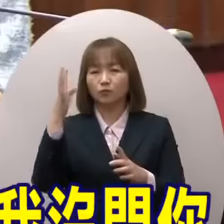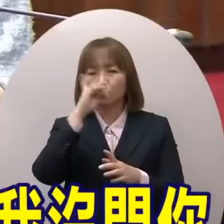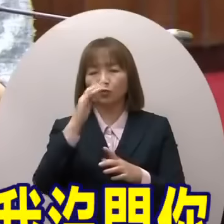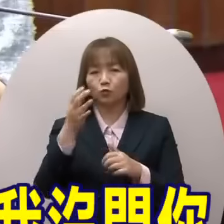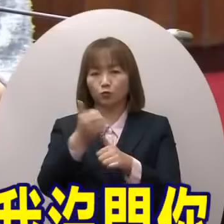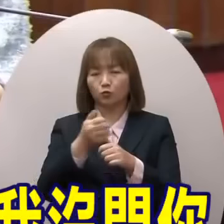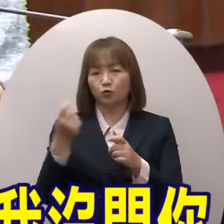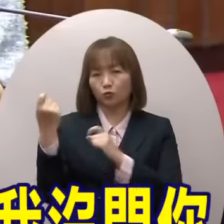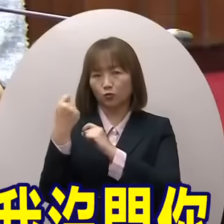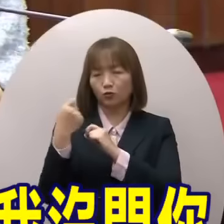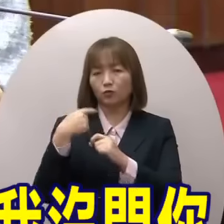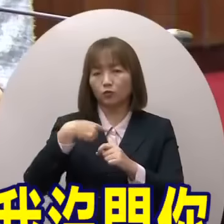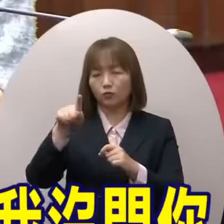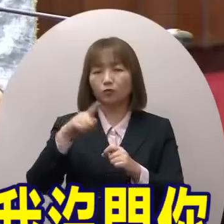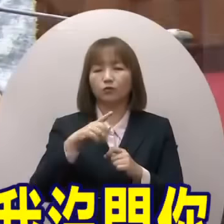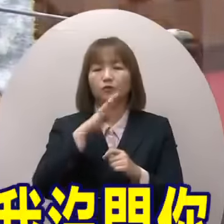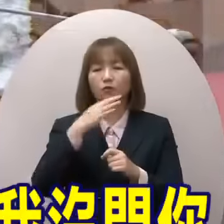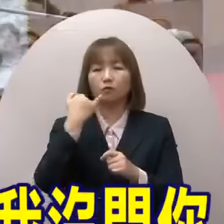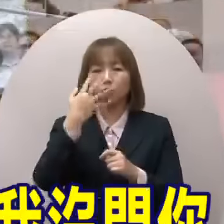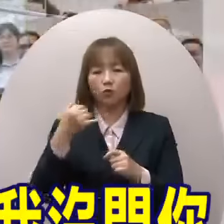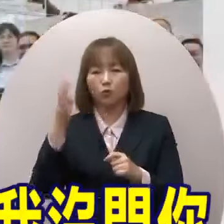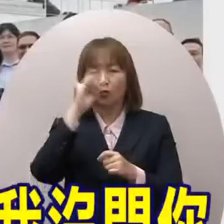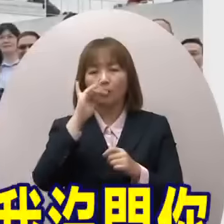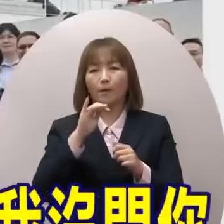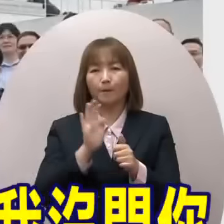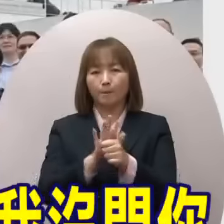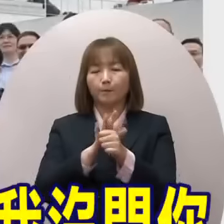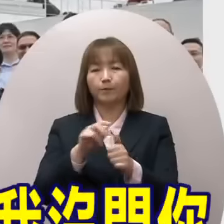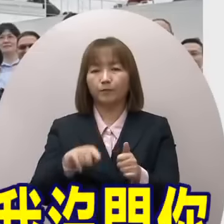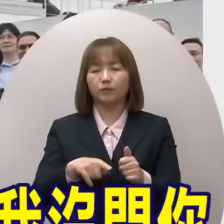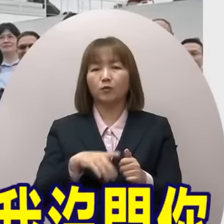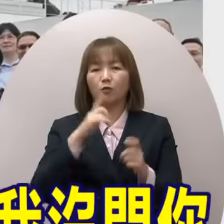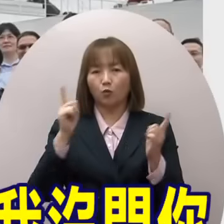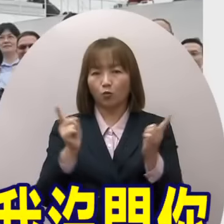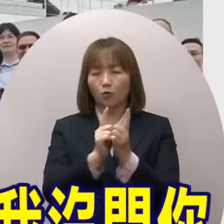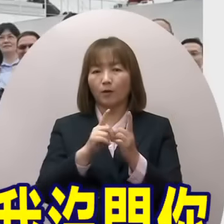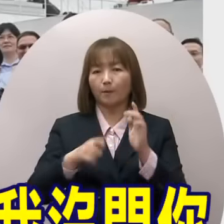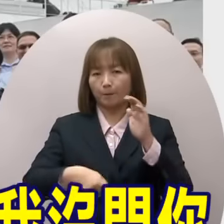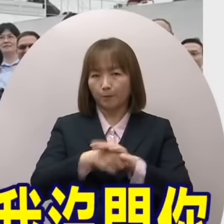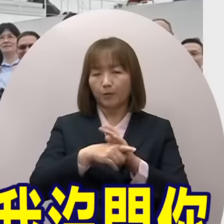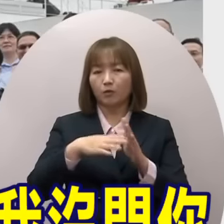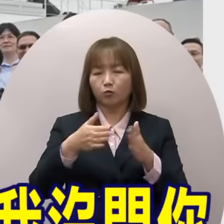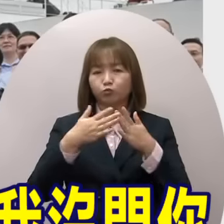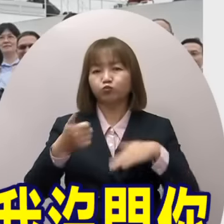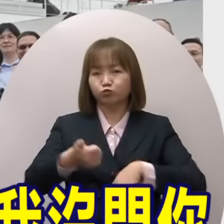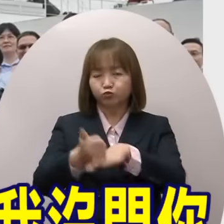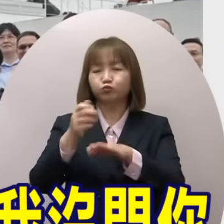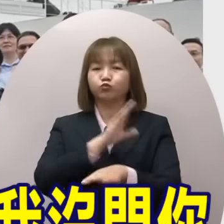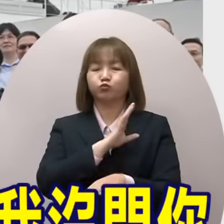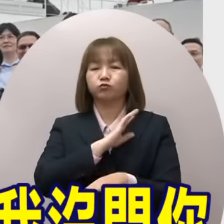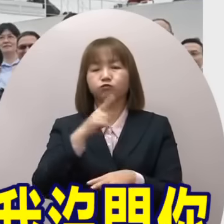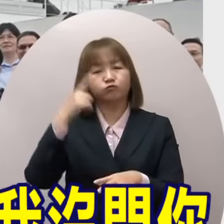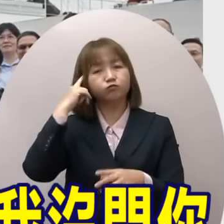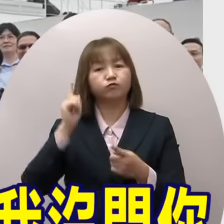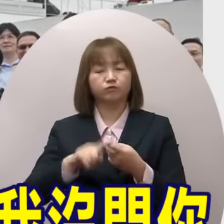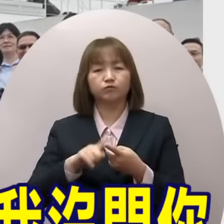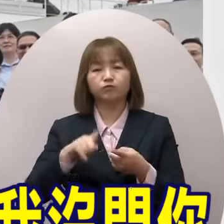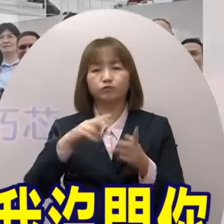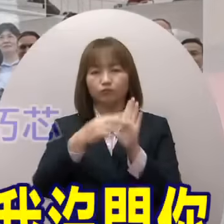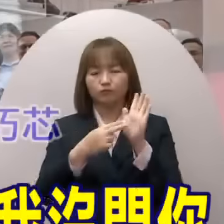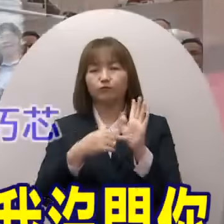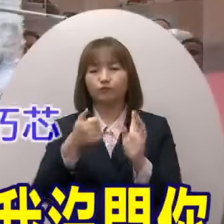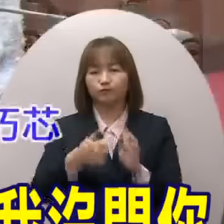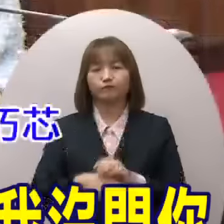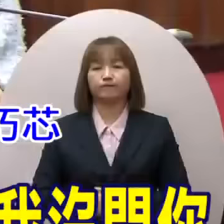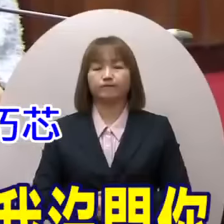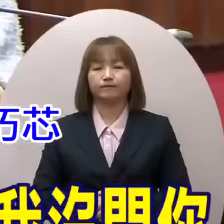最近去做海巡署当海巡的靠山哦，说遇到不法该驱逐就驱逐，我是非常认同您这样子的一个